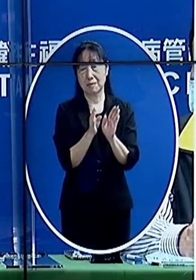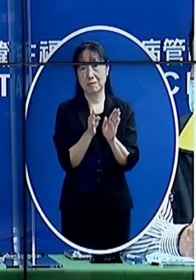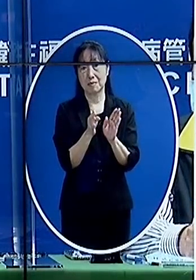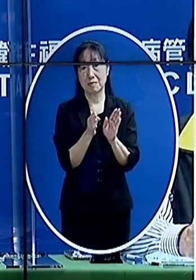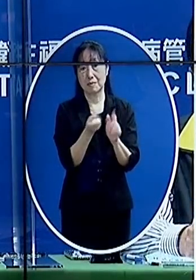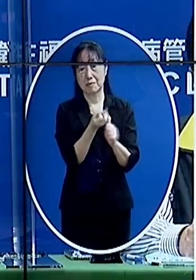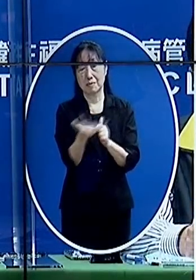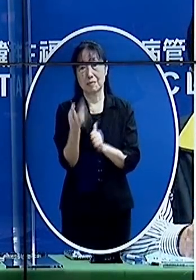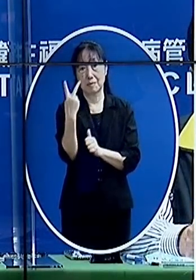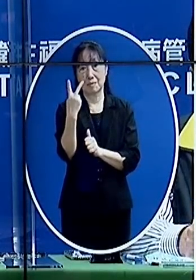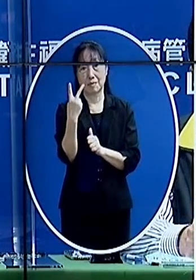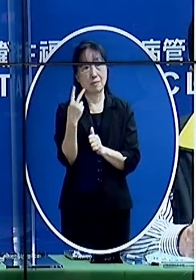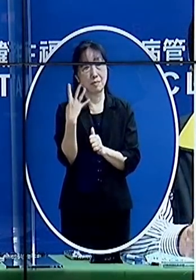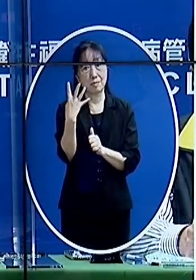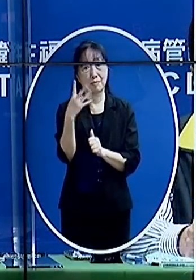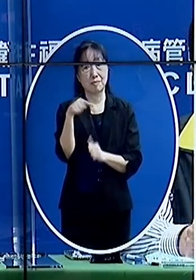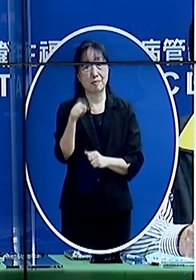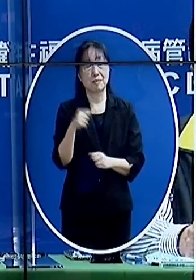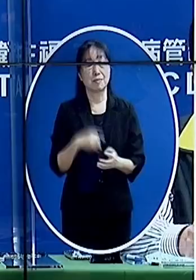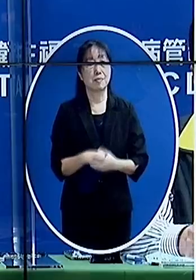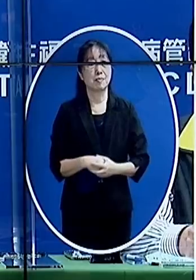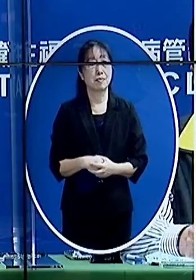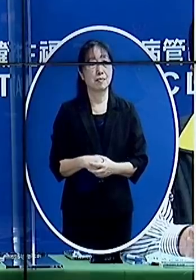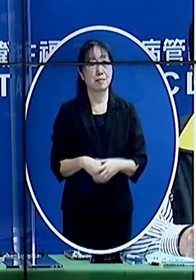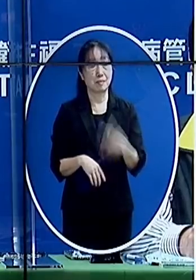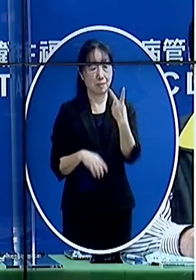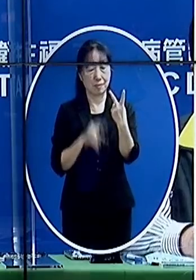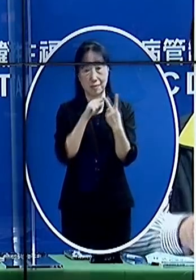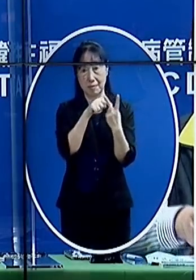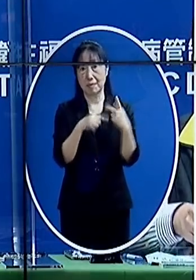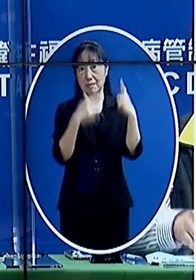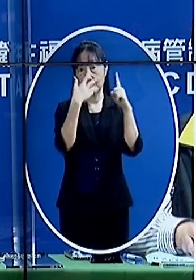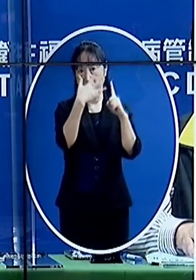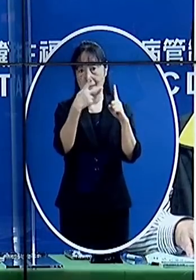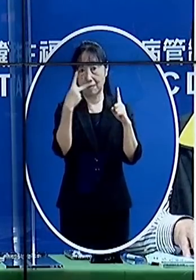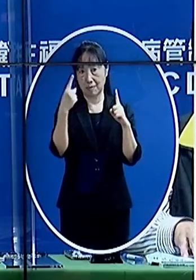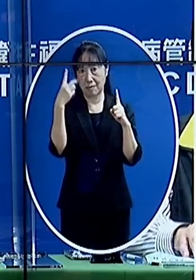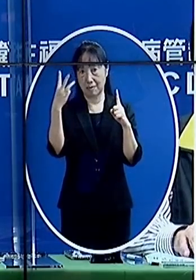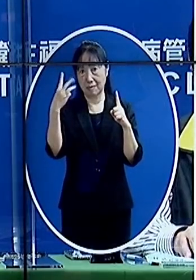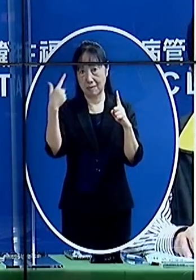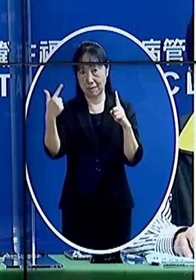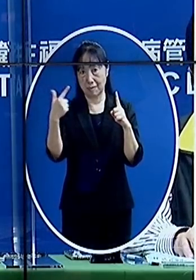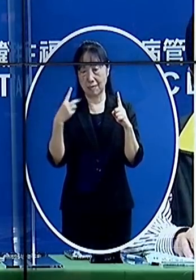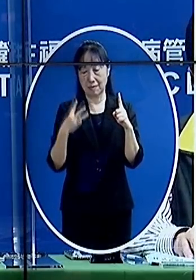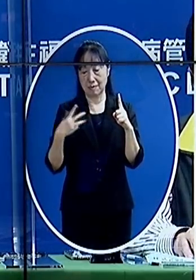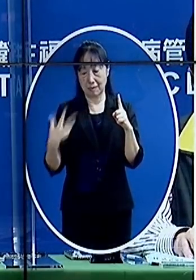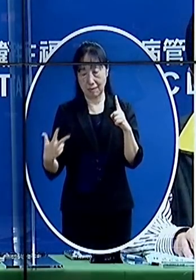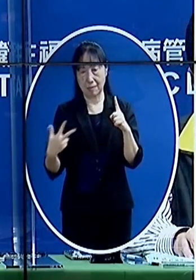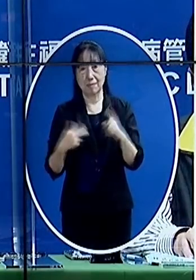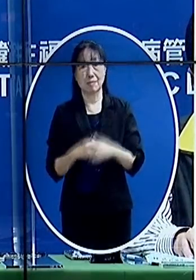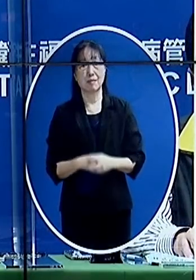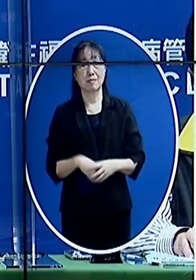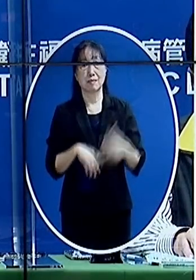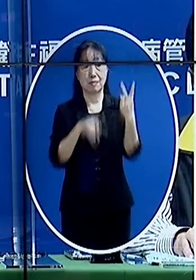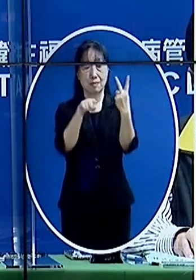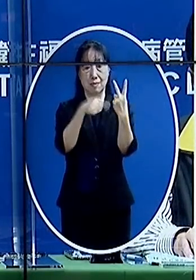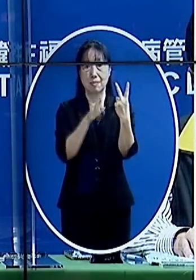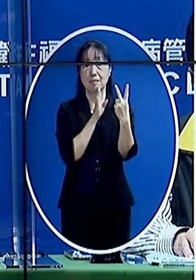再新增4例，分别是1月9号用餐新增2人染疫，另外1月9号用餐的